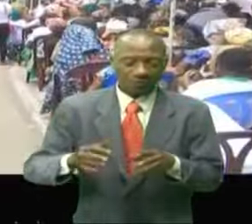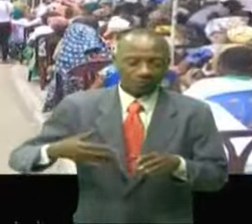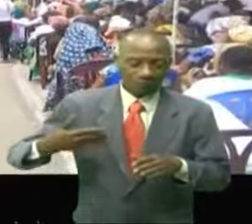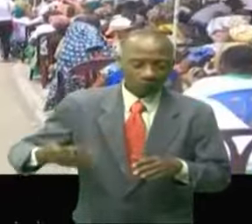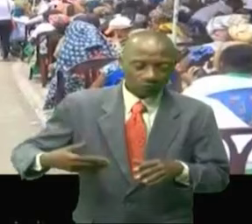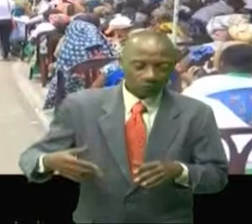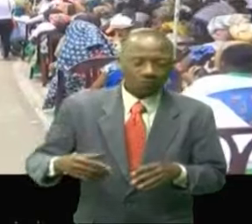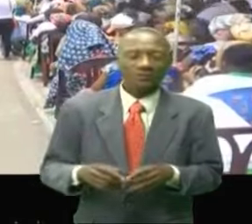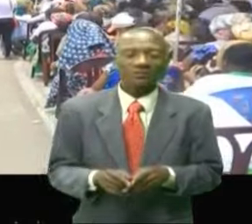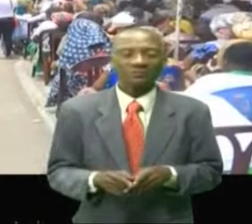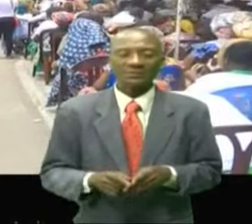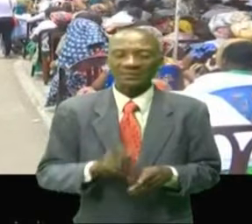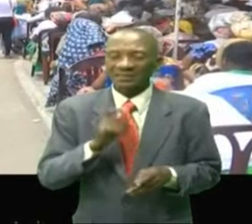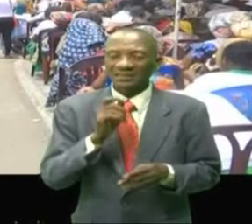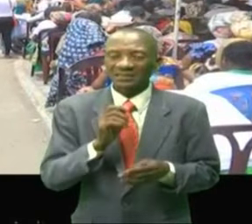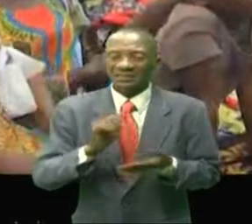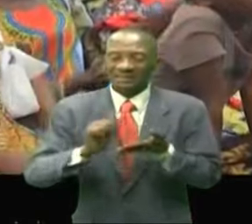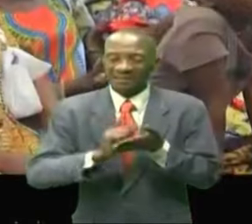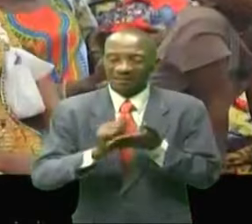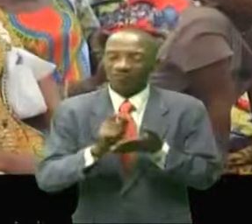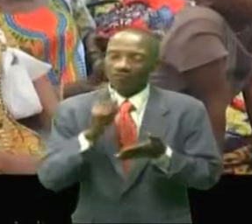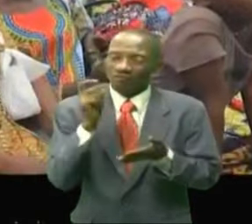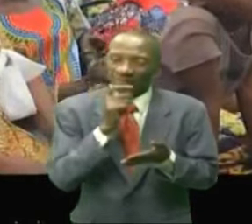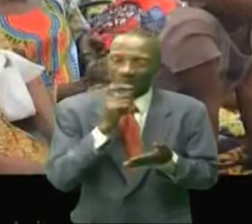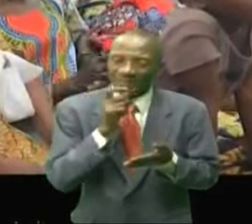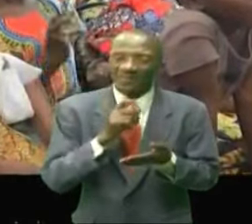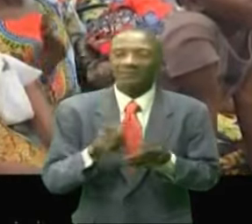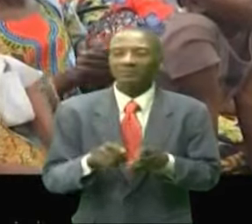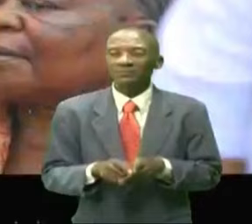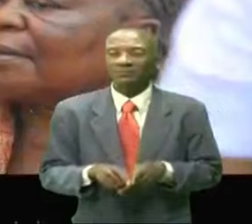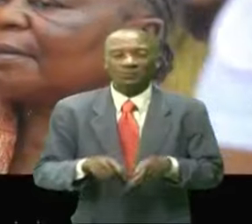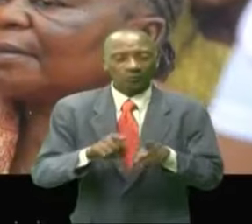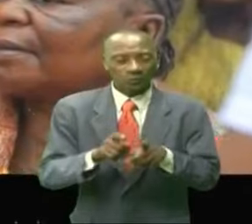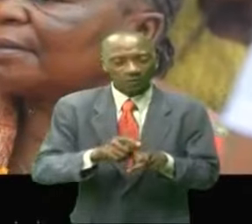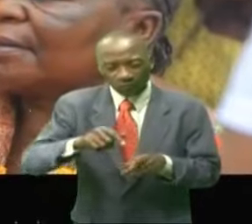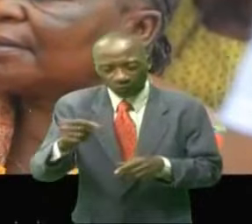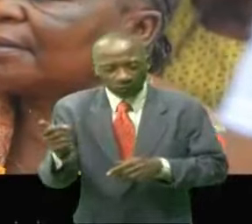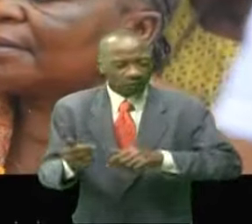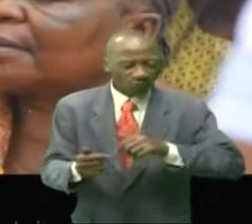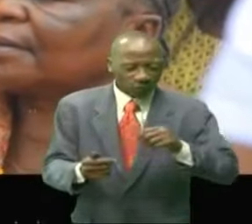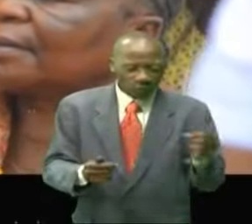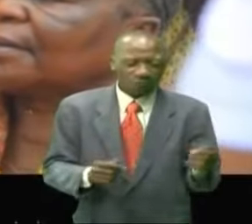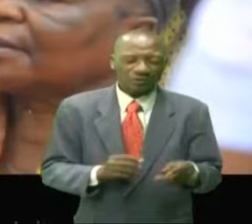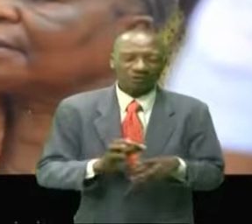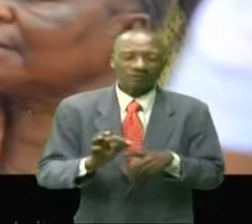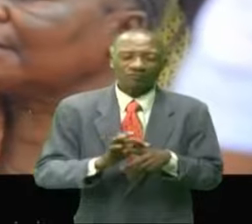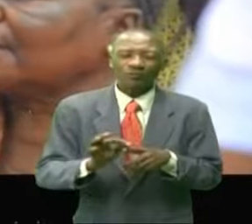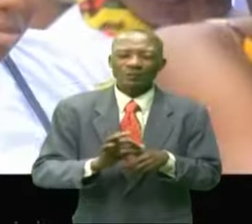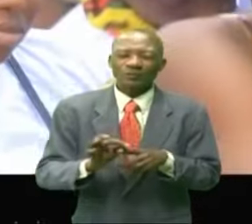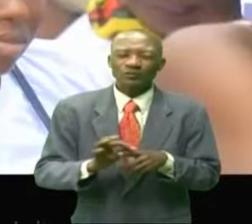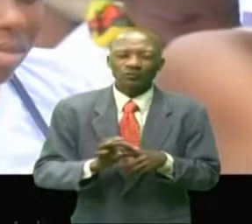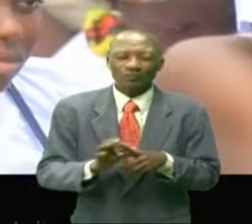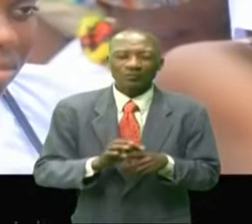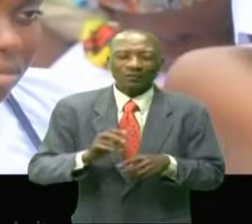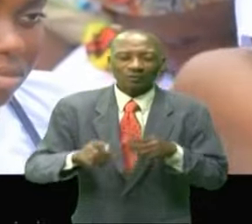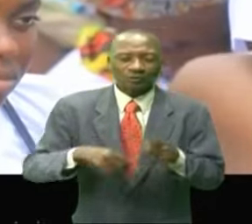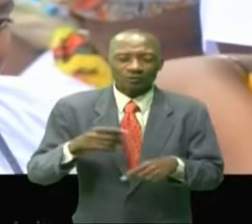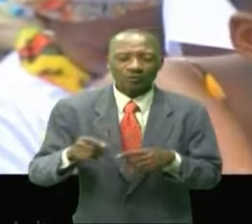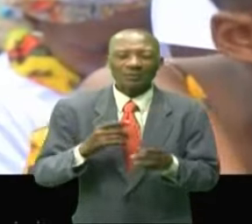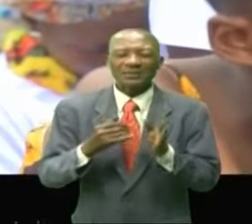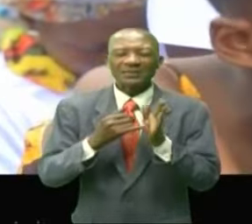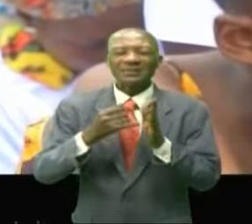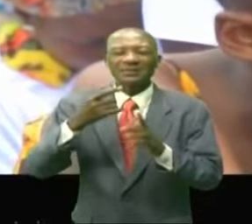de savons durs et liquides, insecticides, yaourts et autres. Une manière de les permettre de nouer les deux bouts de moi.